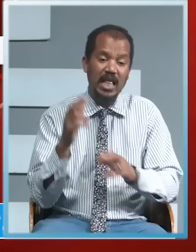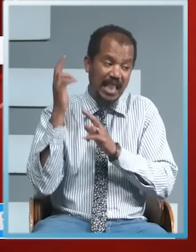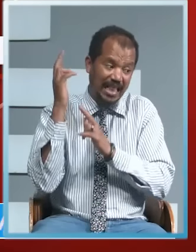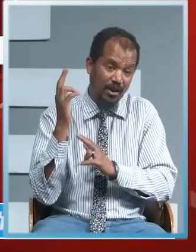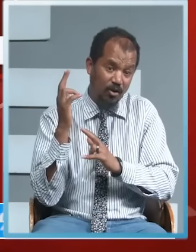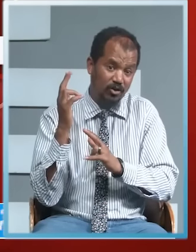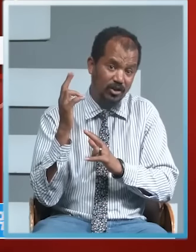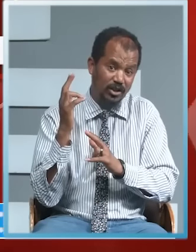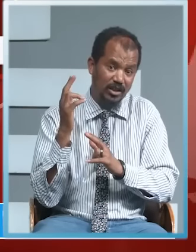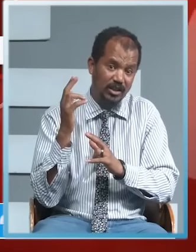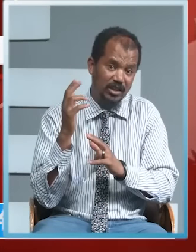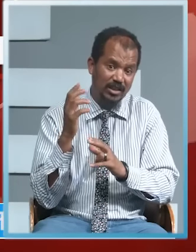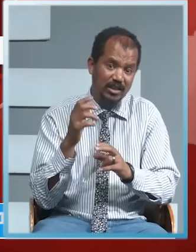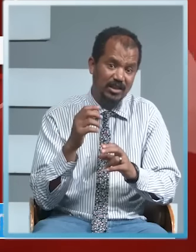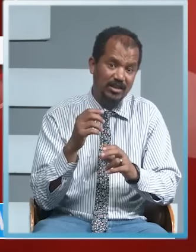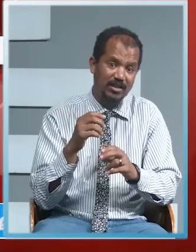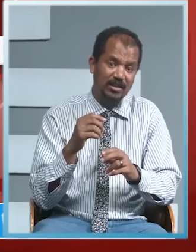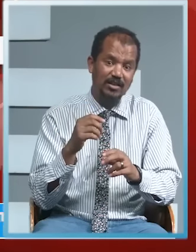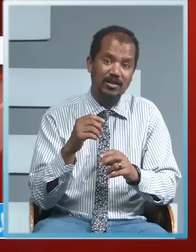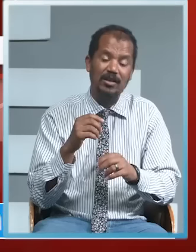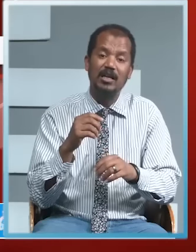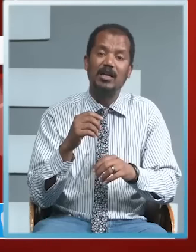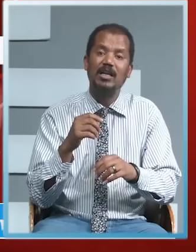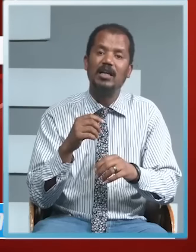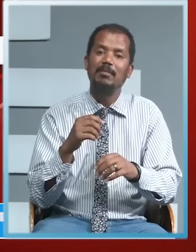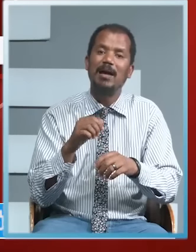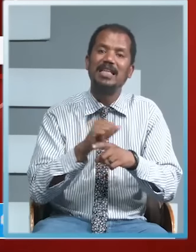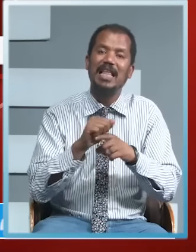ለታጣቂዎች መሰረት የሚገቡ ነገሮች